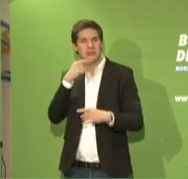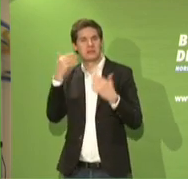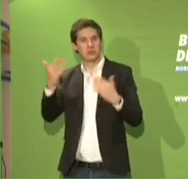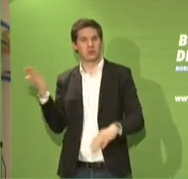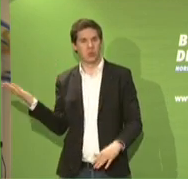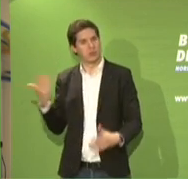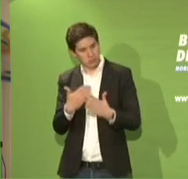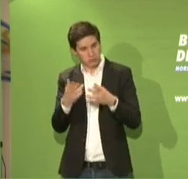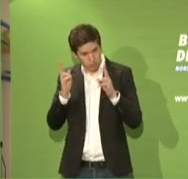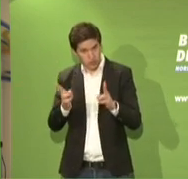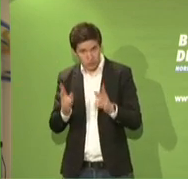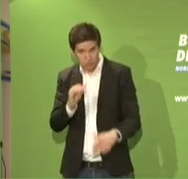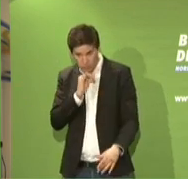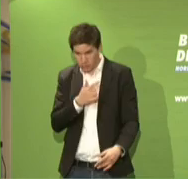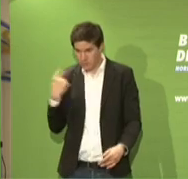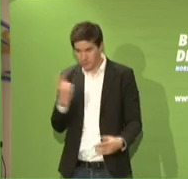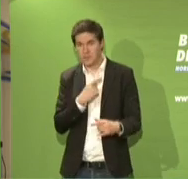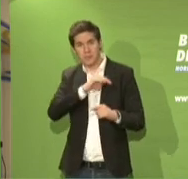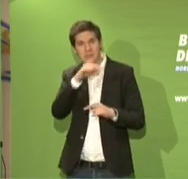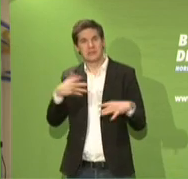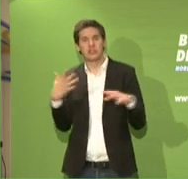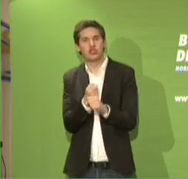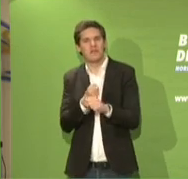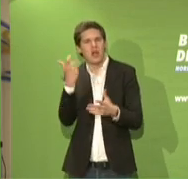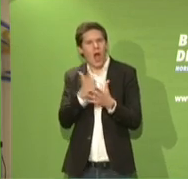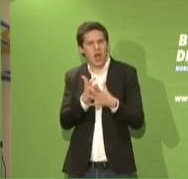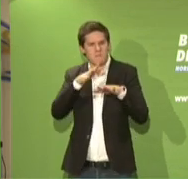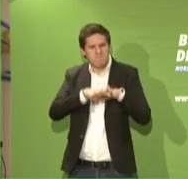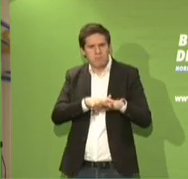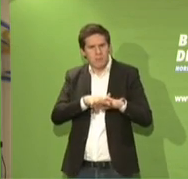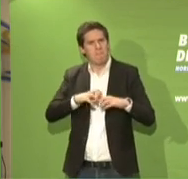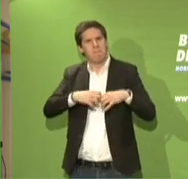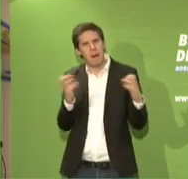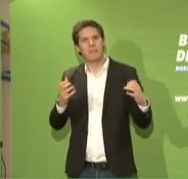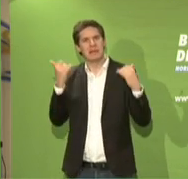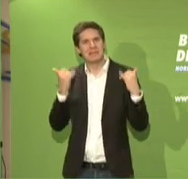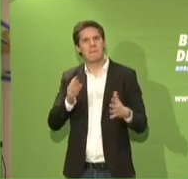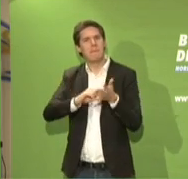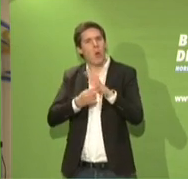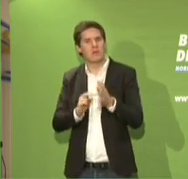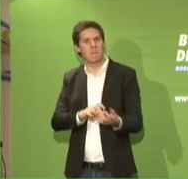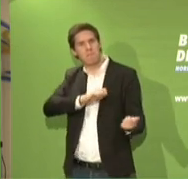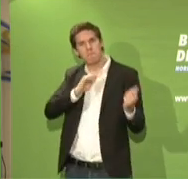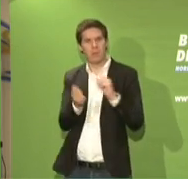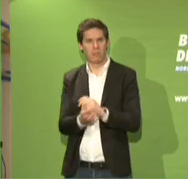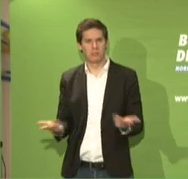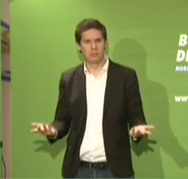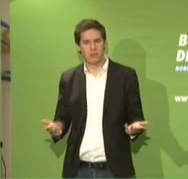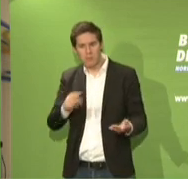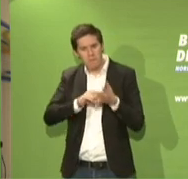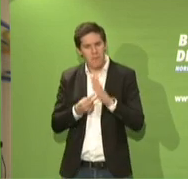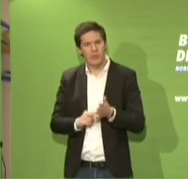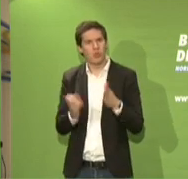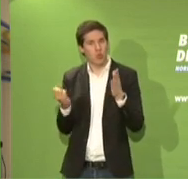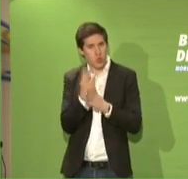ja, es ist uns gelungen. Wir haben die Krusten aufgebrochen. Wir haben eine andere Politik gemacht. Wir haben eine Politik gemacht,